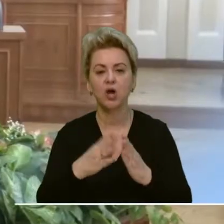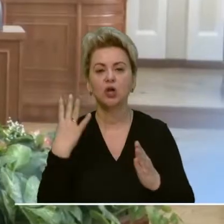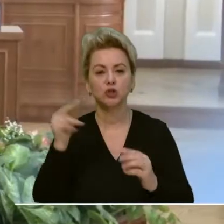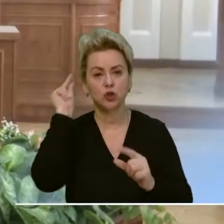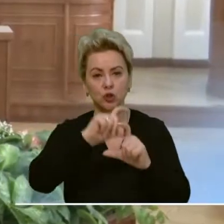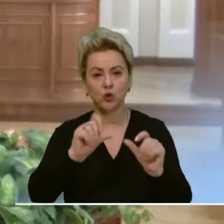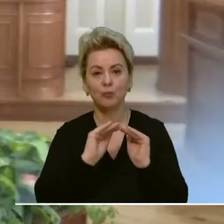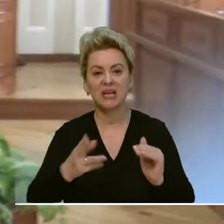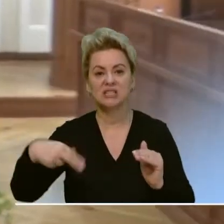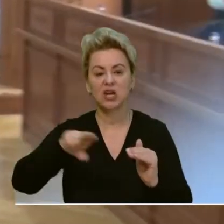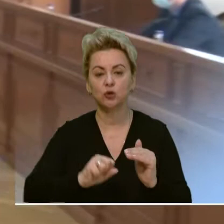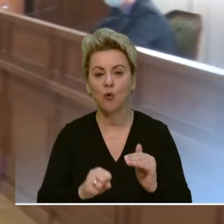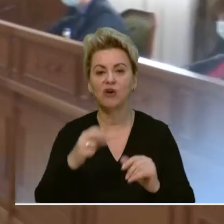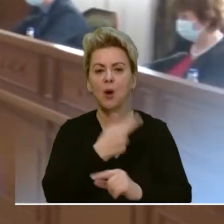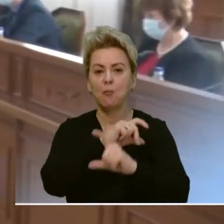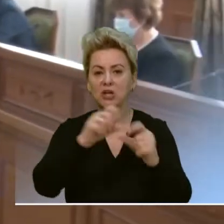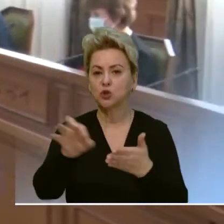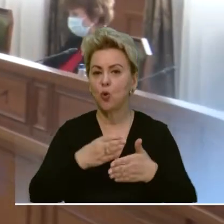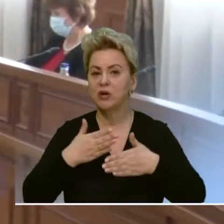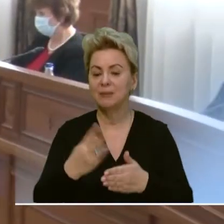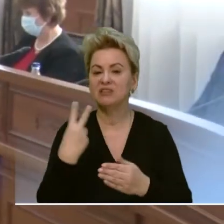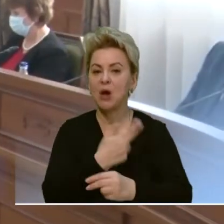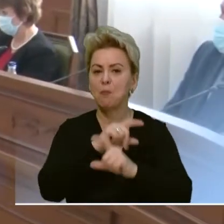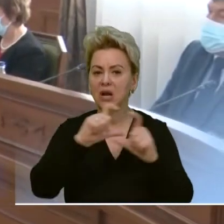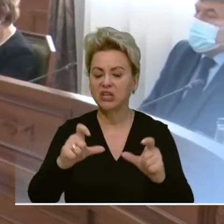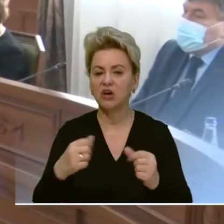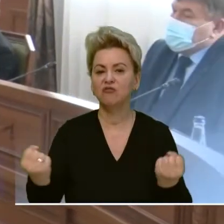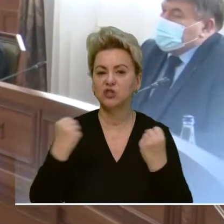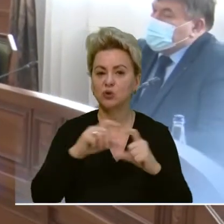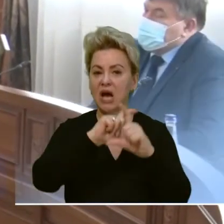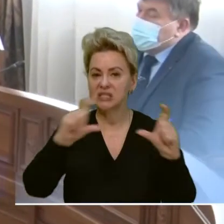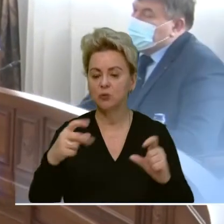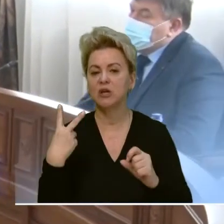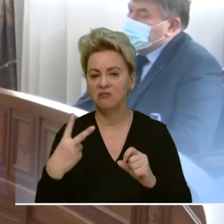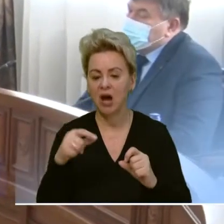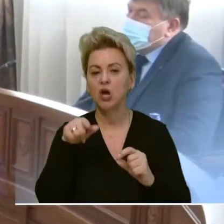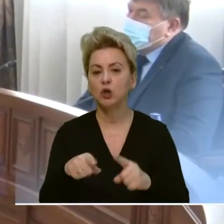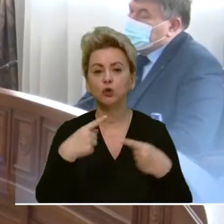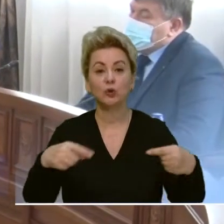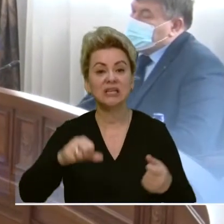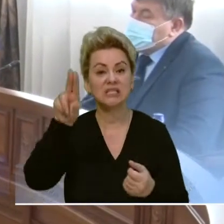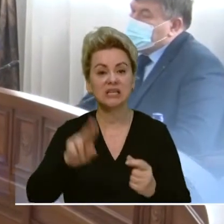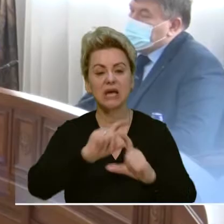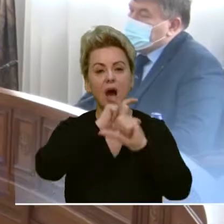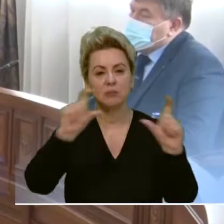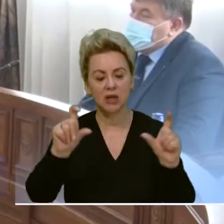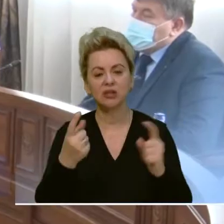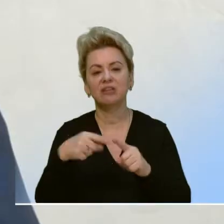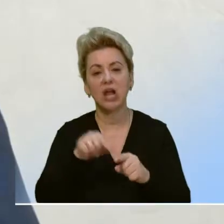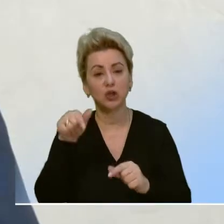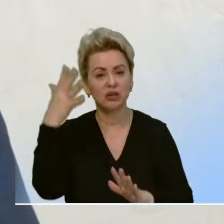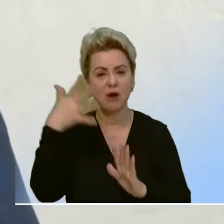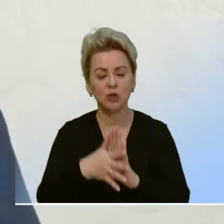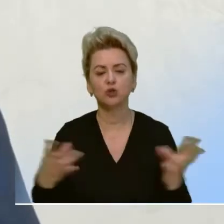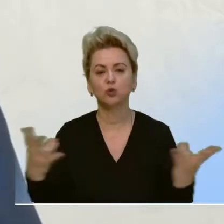4 школы, 5 детсадов, больница скорой помощи, 2 поликлиники, 2 физкультурно-оздоровительных комплекса и другие социальные объекты. Но для их